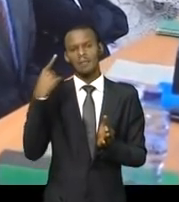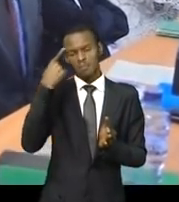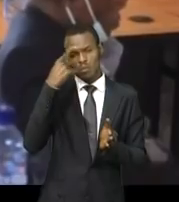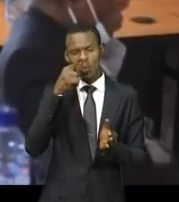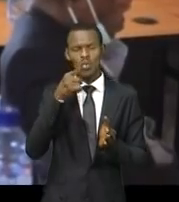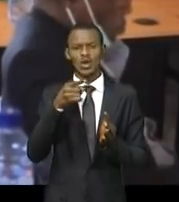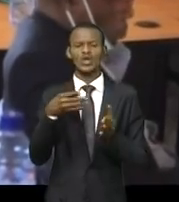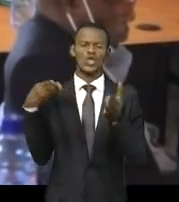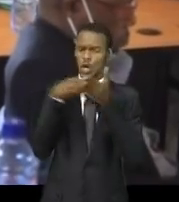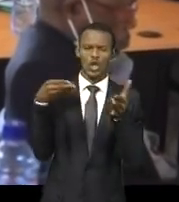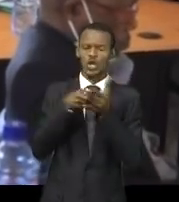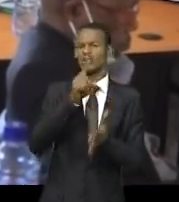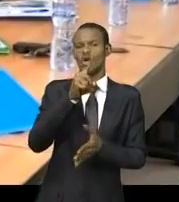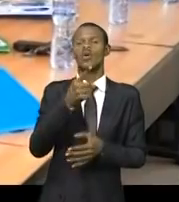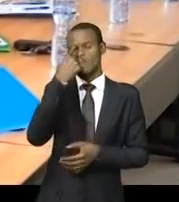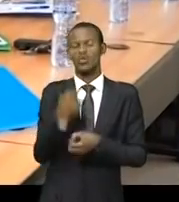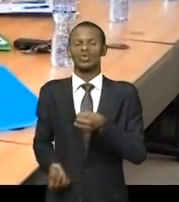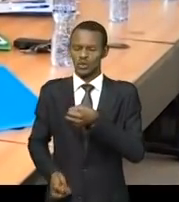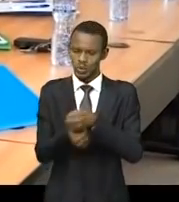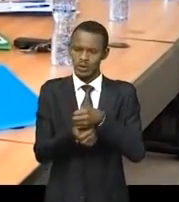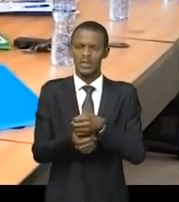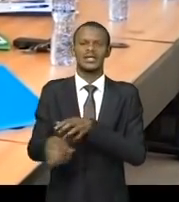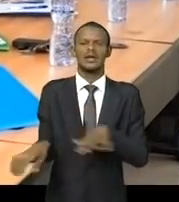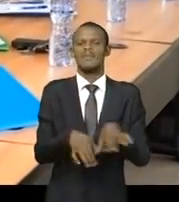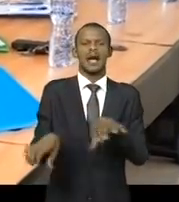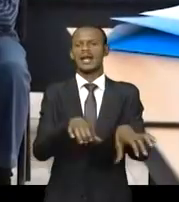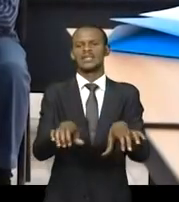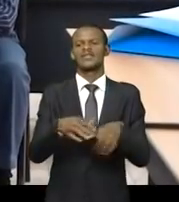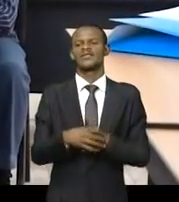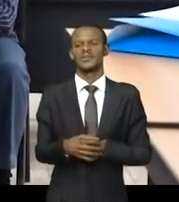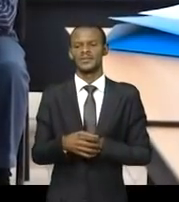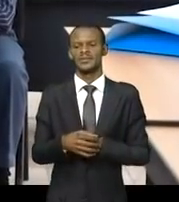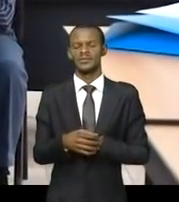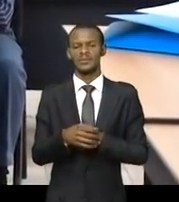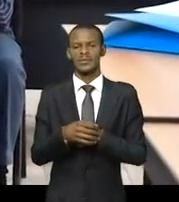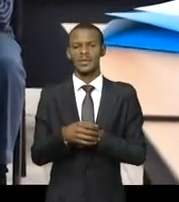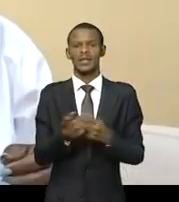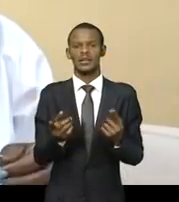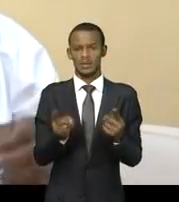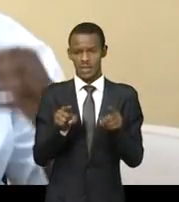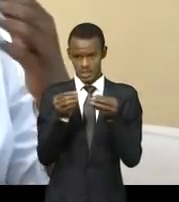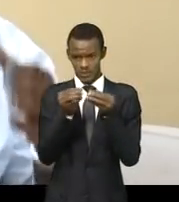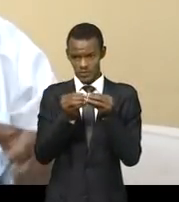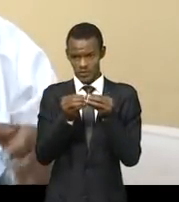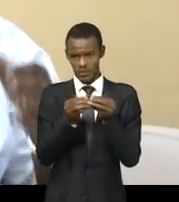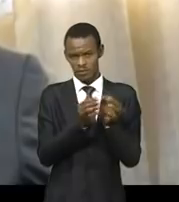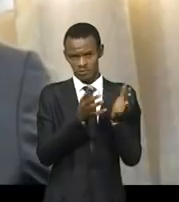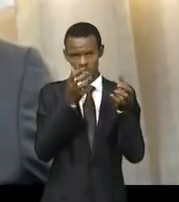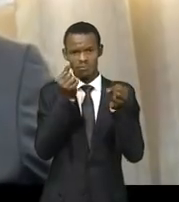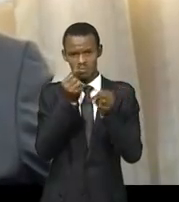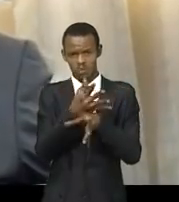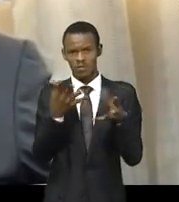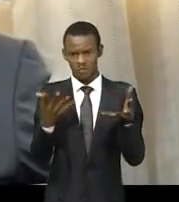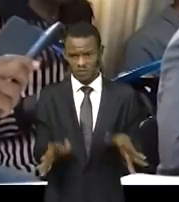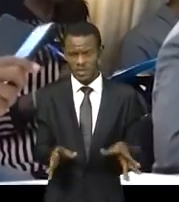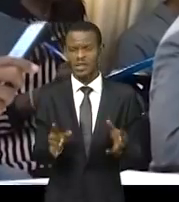l'action, à prendre à l'issue du dit atelier. Juste après, les participants ont suivi les exposés sur comment gérer